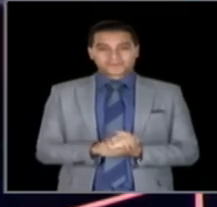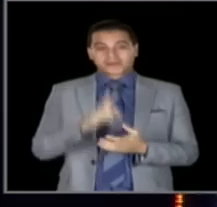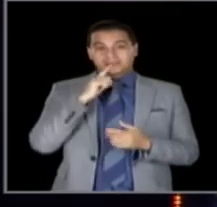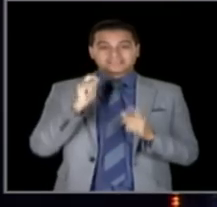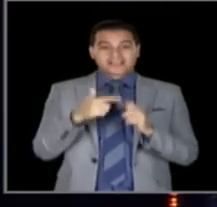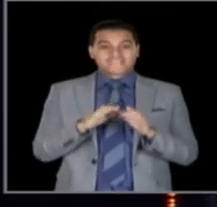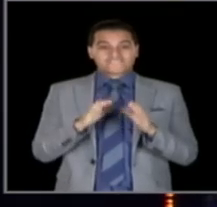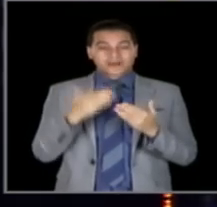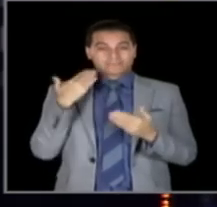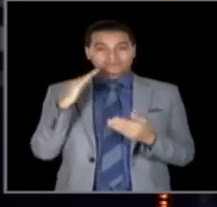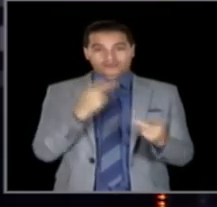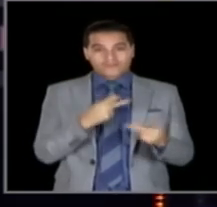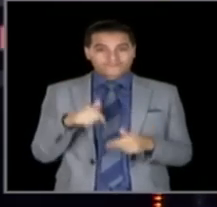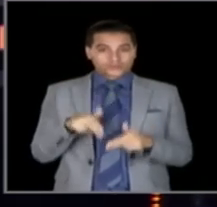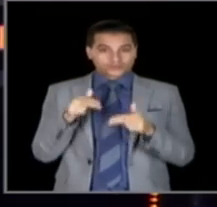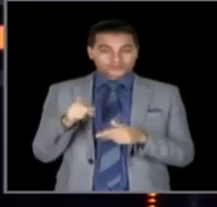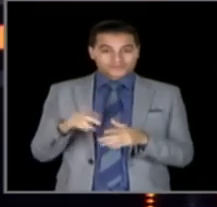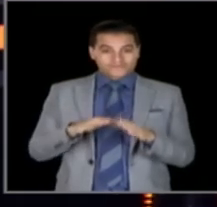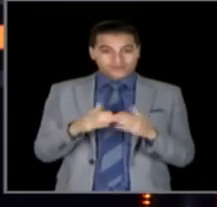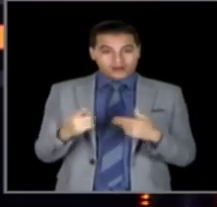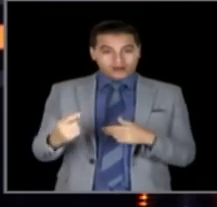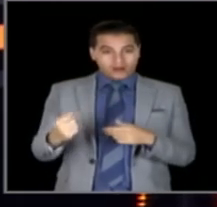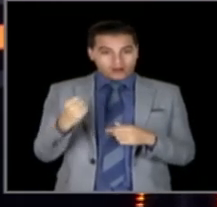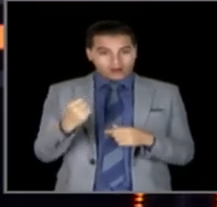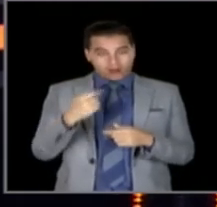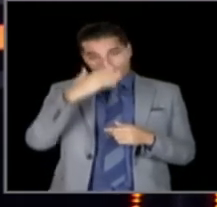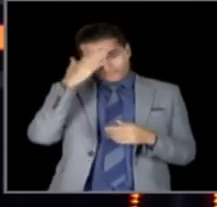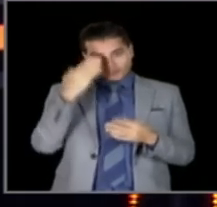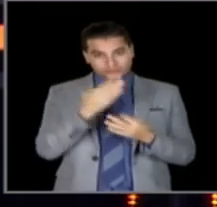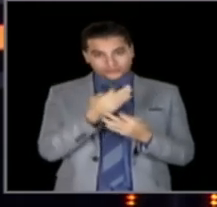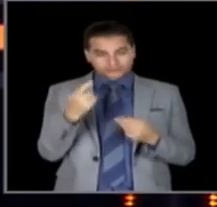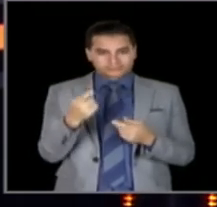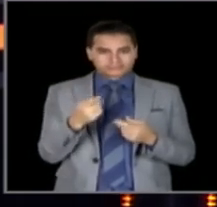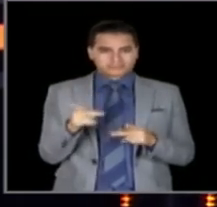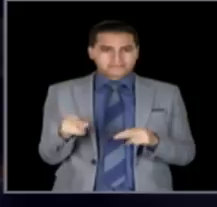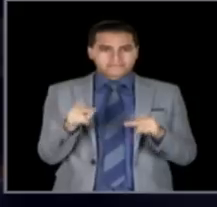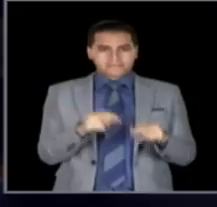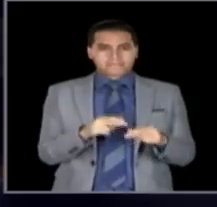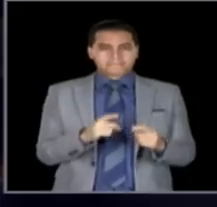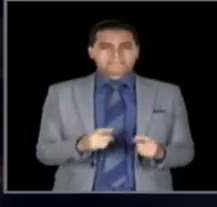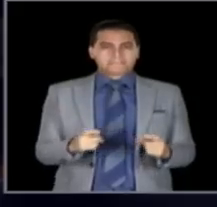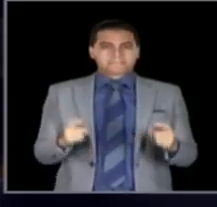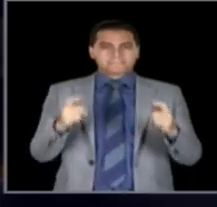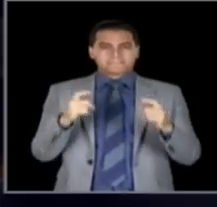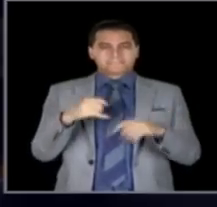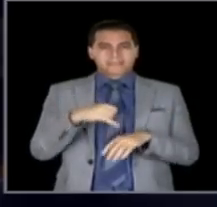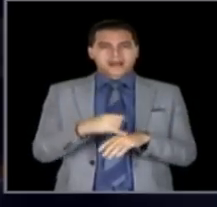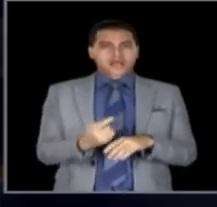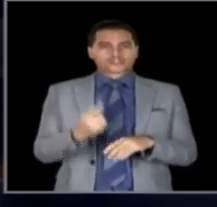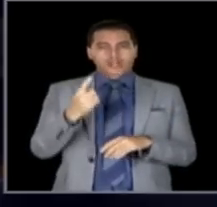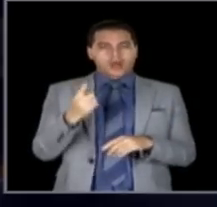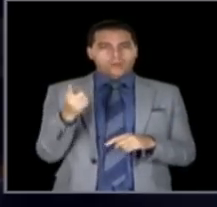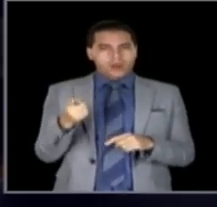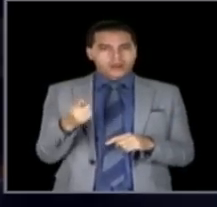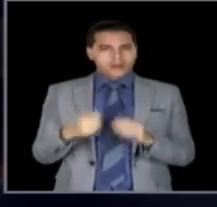اما الفريق الثاني واللي مشرفنا في الاستوديو فريق الخبره صاحب المركز الاول، مكسب النهارده هدف